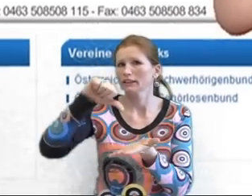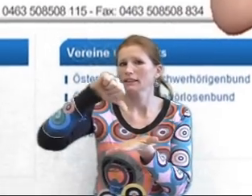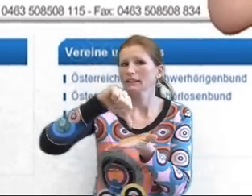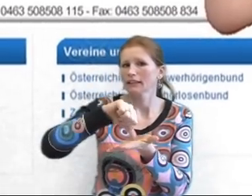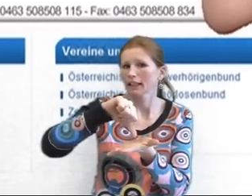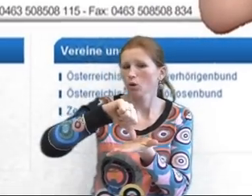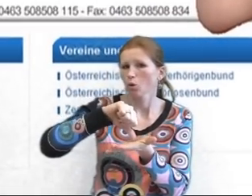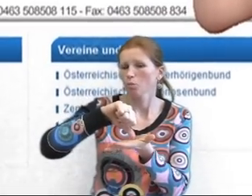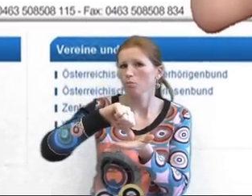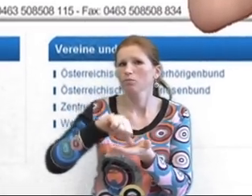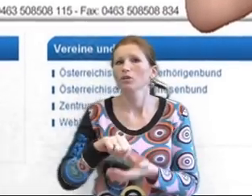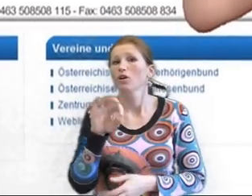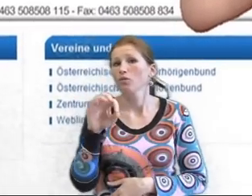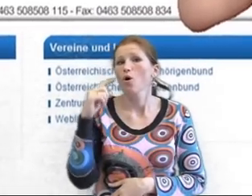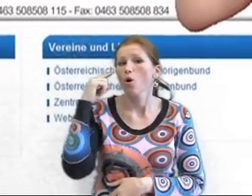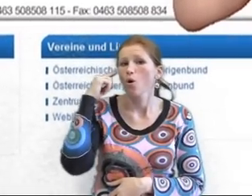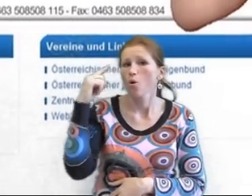Sonderpädagogische Zentrum für